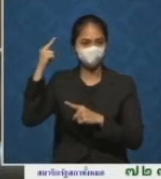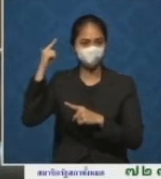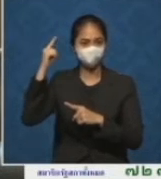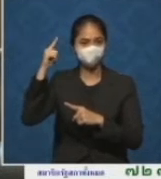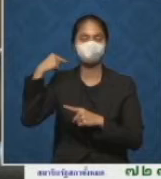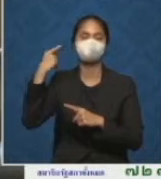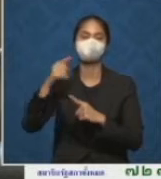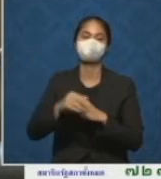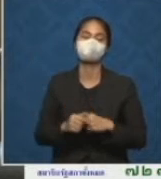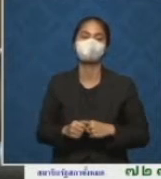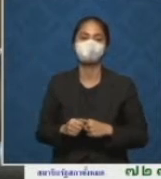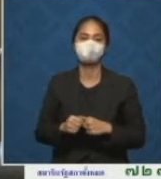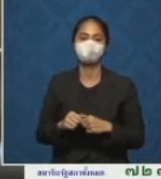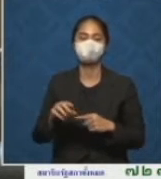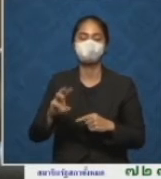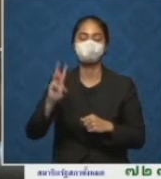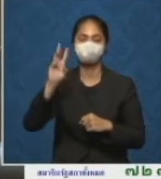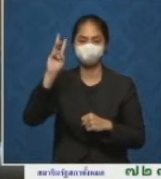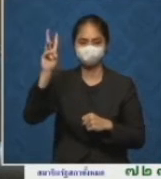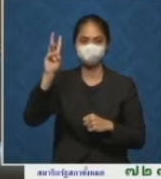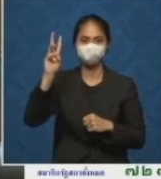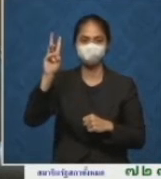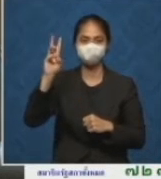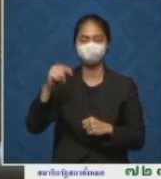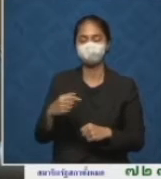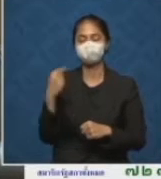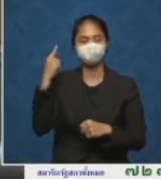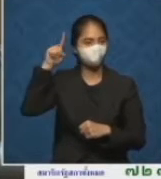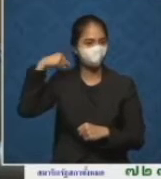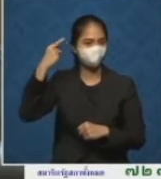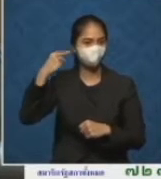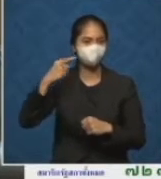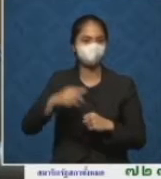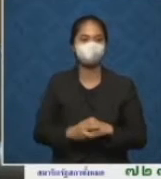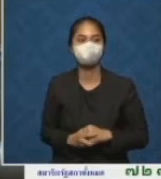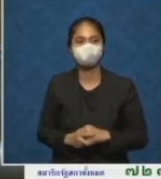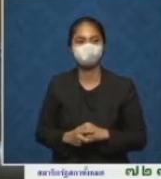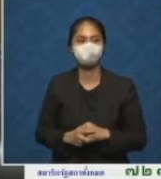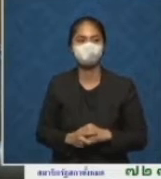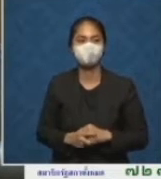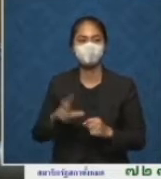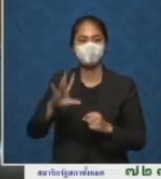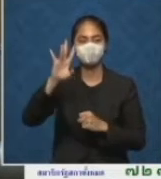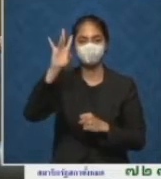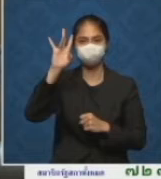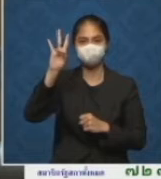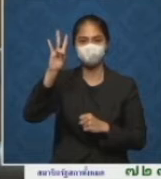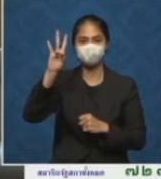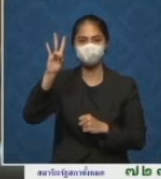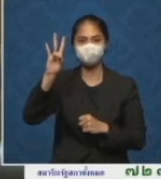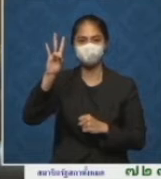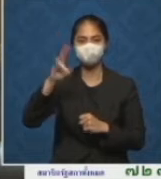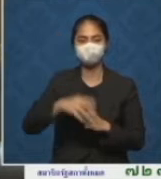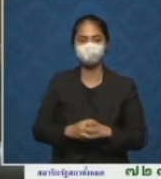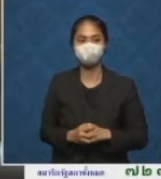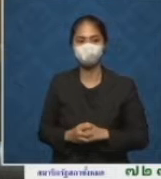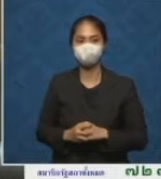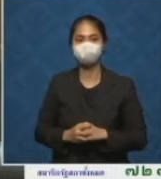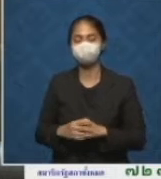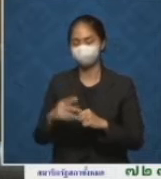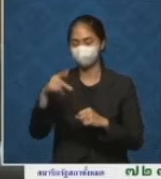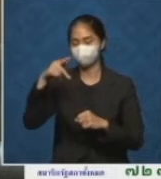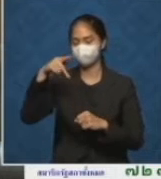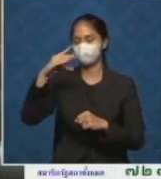ณิตงามสุคนรัตนาท่านที่6นางบุญญาพรนาตธนพัฒน์ท่านที่7ว่าที่พัน